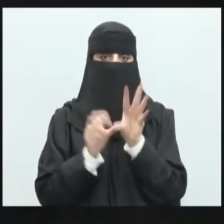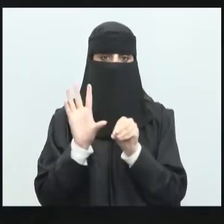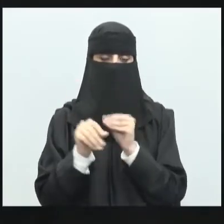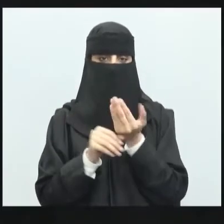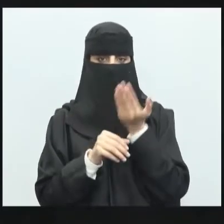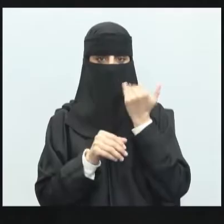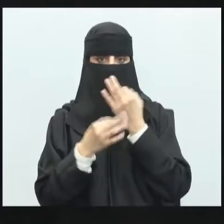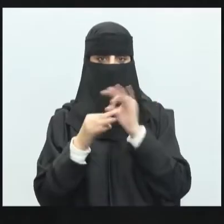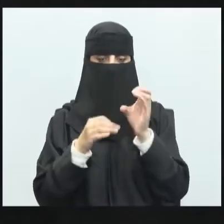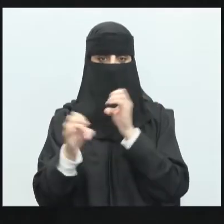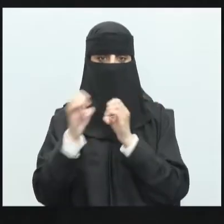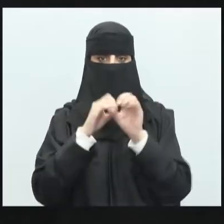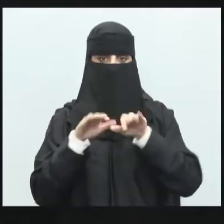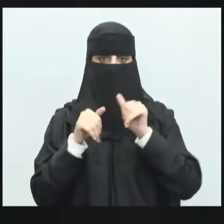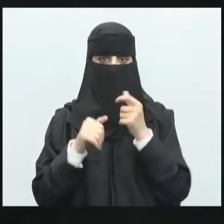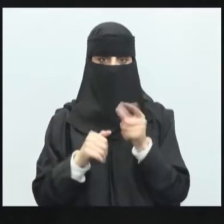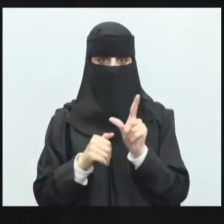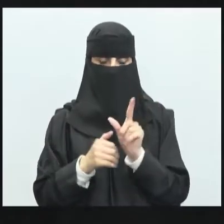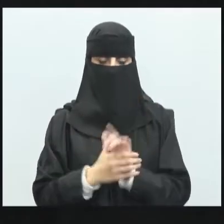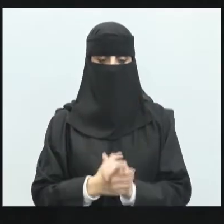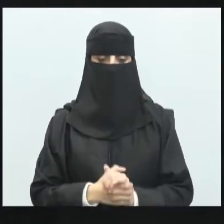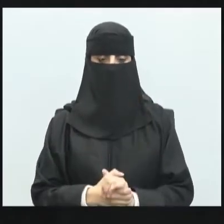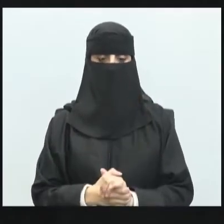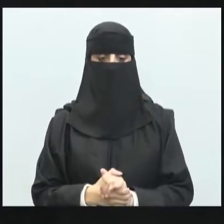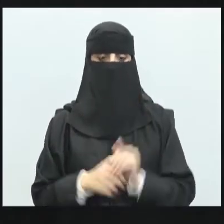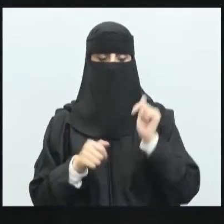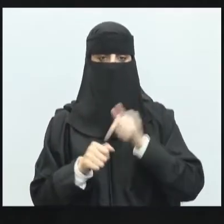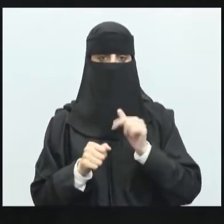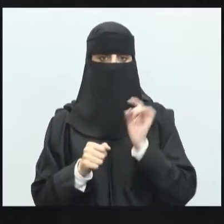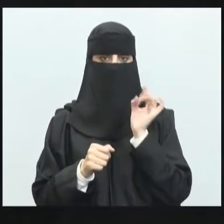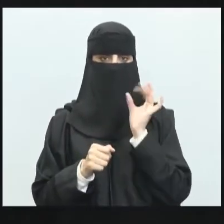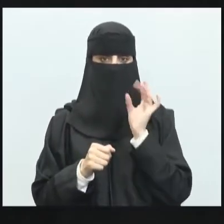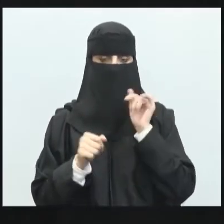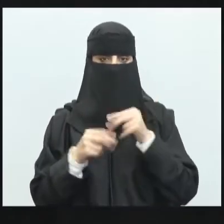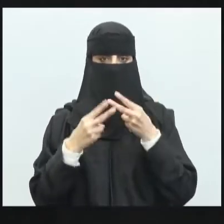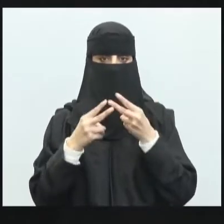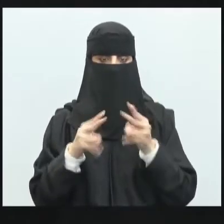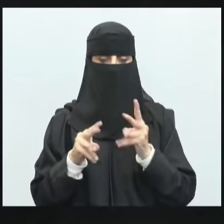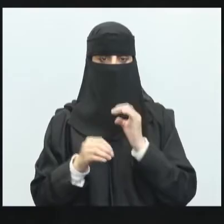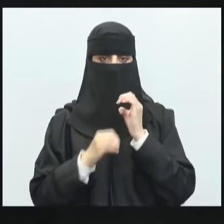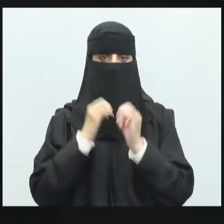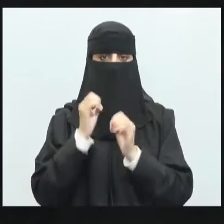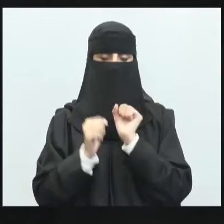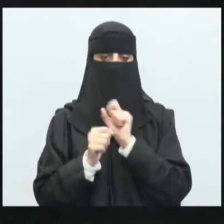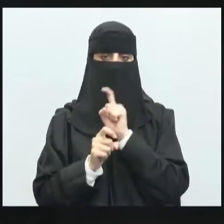واجبنا عليه سنجيب اليوم عن اسئله تتعلق